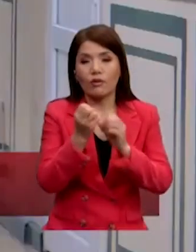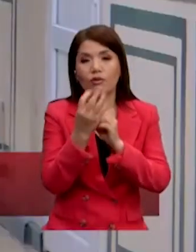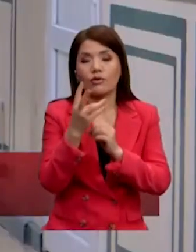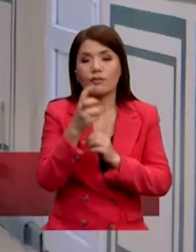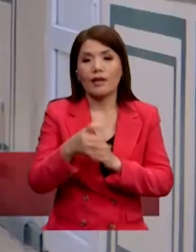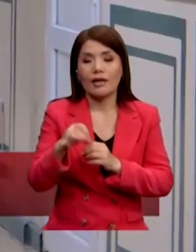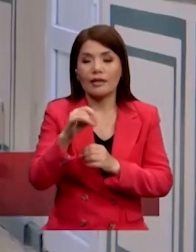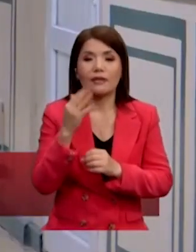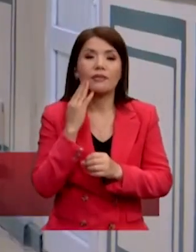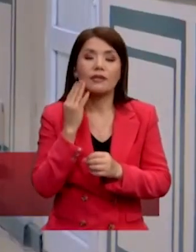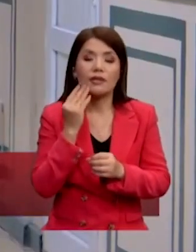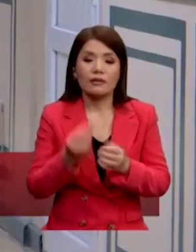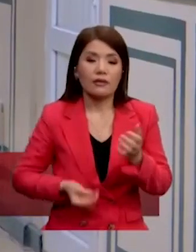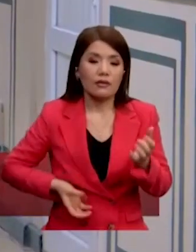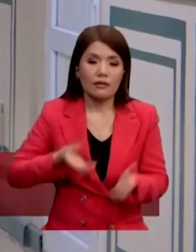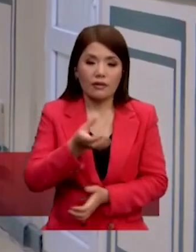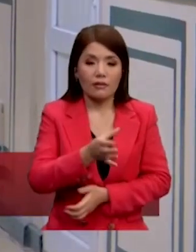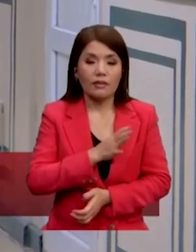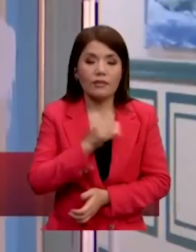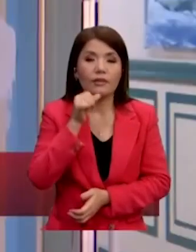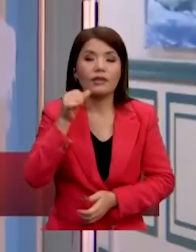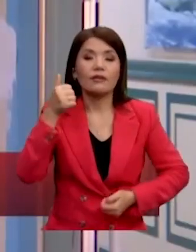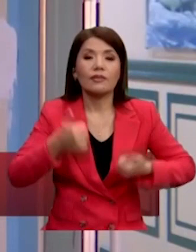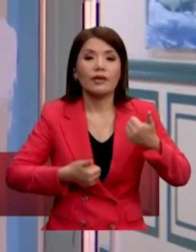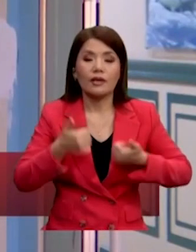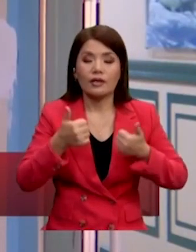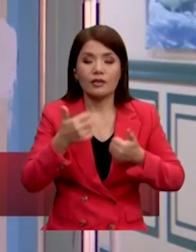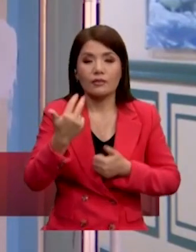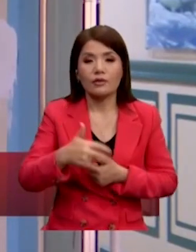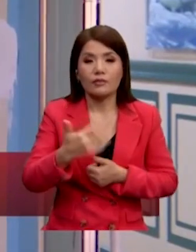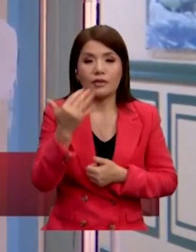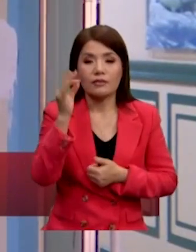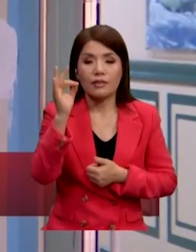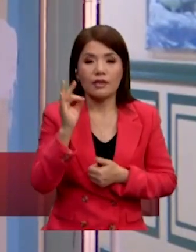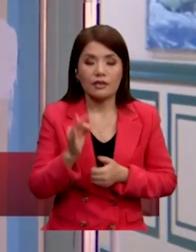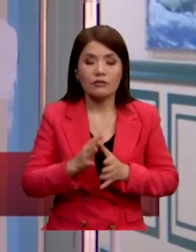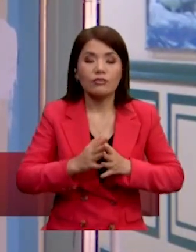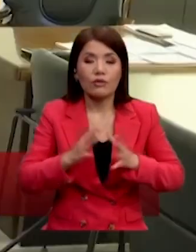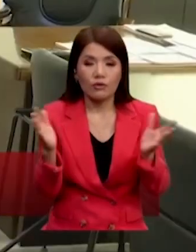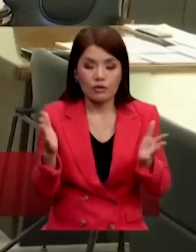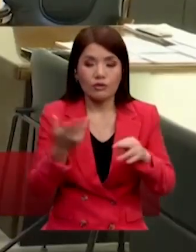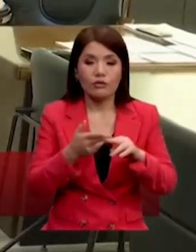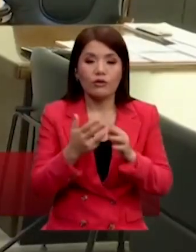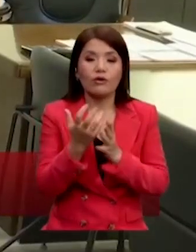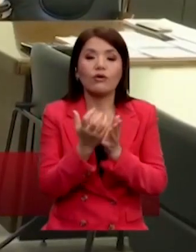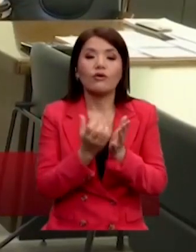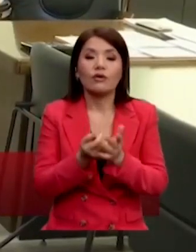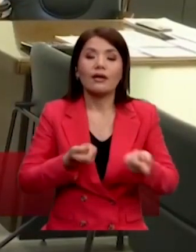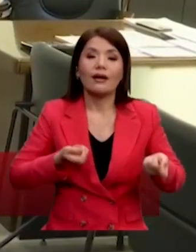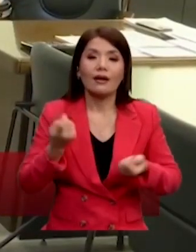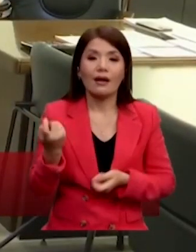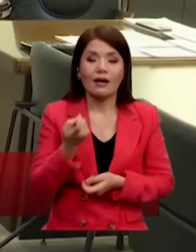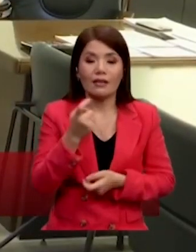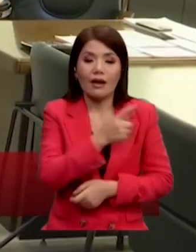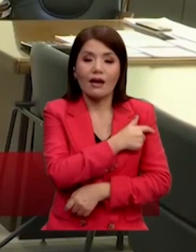миллиард теңгеге жуық қаржы бөлген. Бұл былтырмен салыстырғанда 35%-ға артық. Сақтандыру қорының өкілі, егер